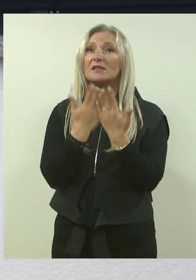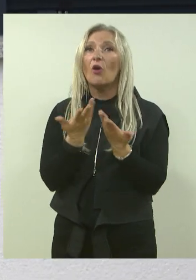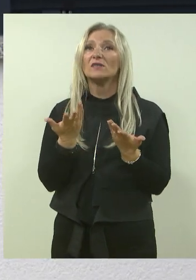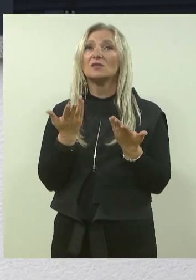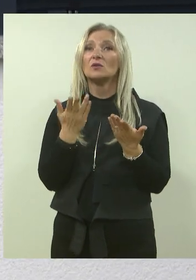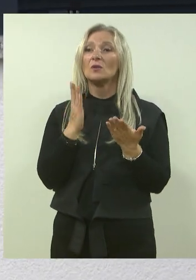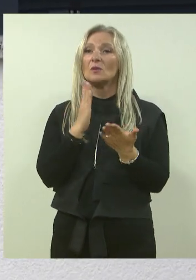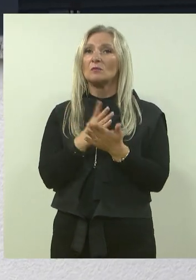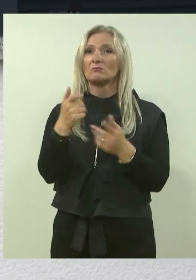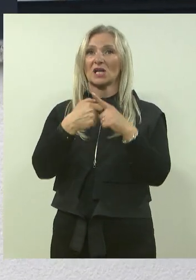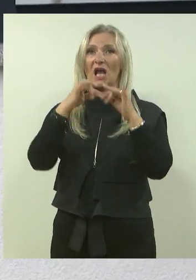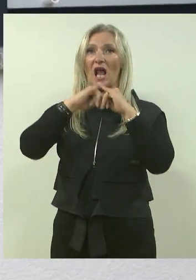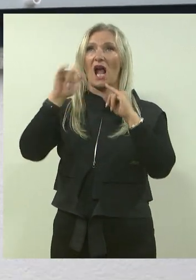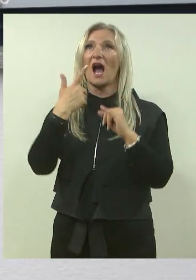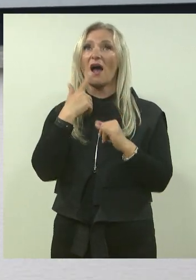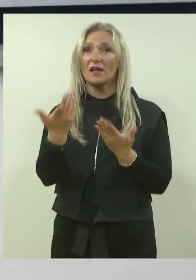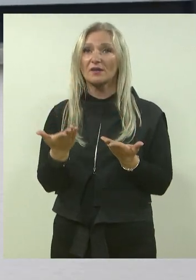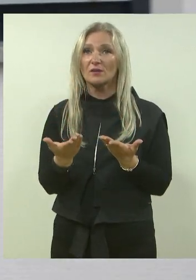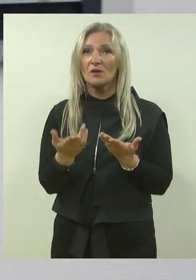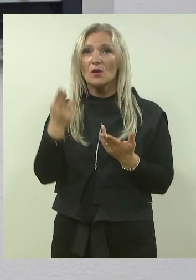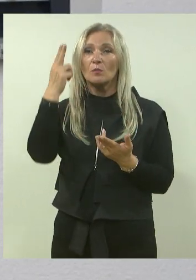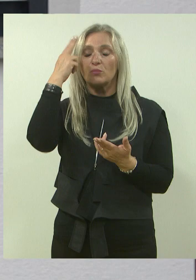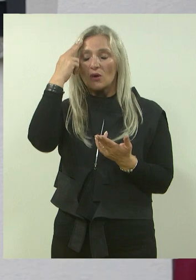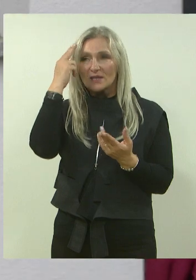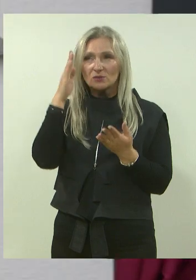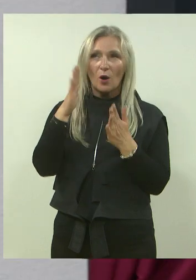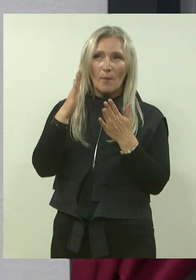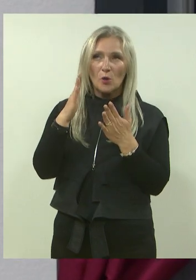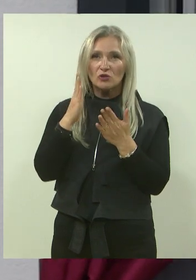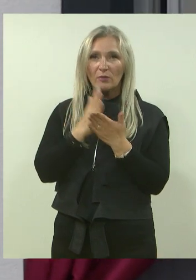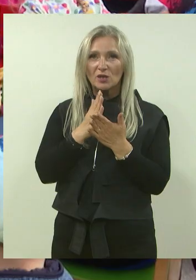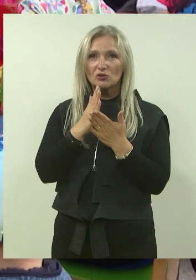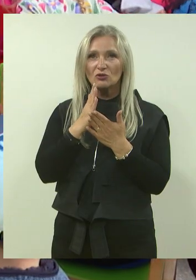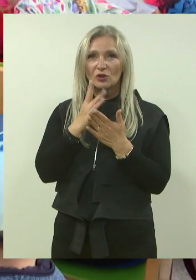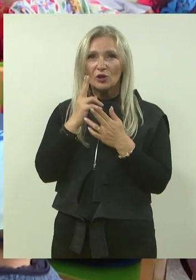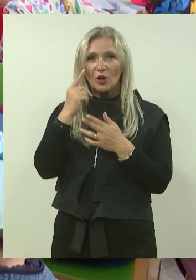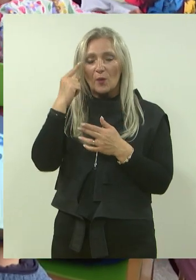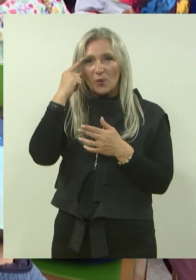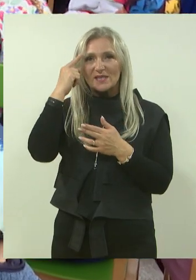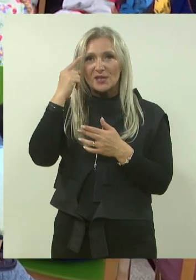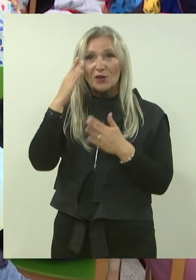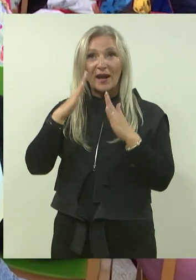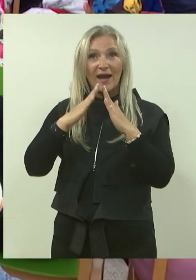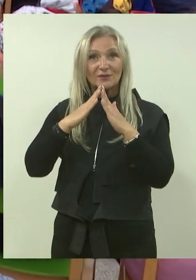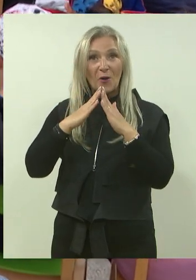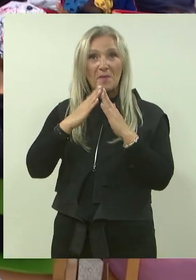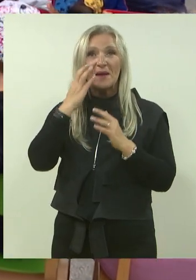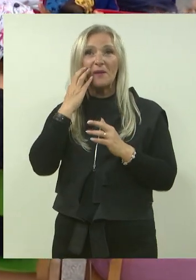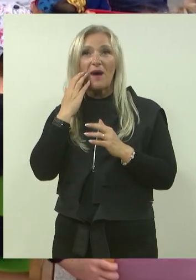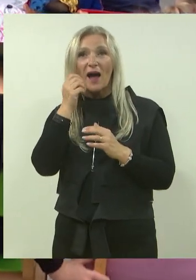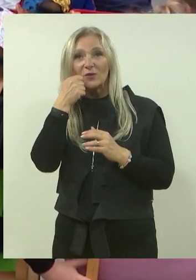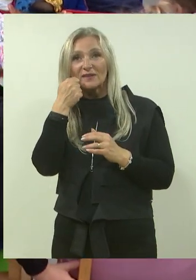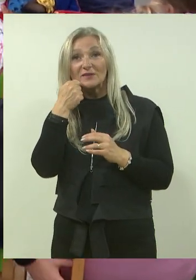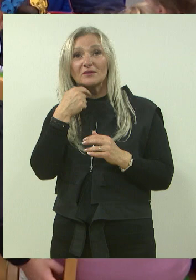na kajkavskom kojim je možda poznato i možda i baš podsjeća na dom i na bake i djedove? Pa za sad, ja sam bila sad već